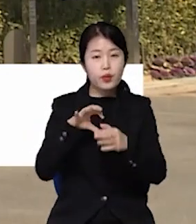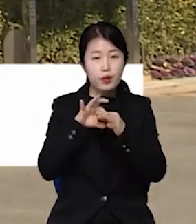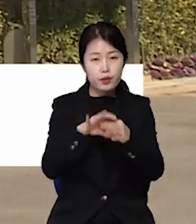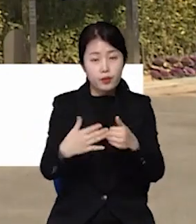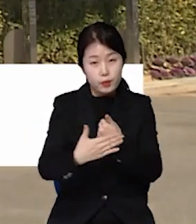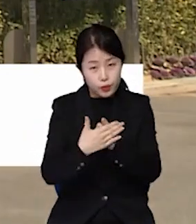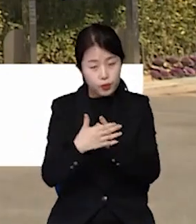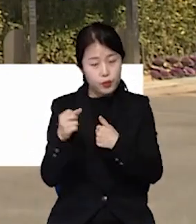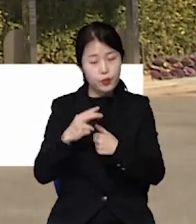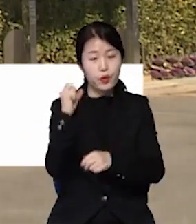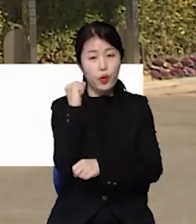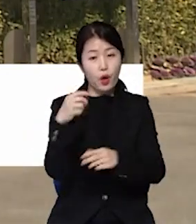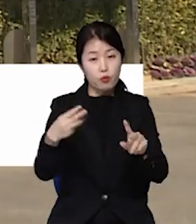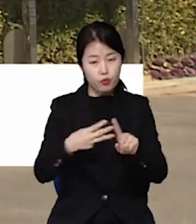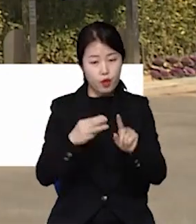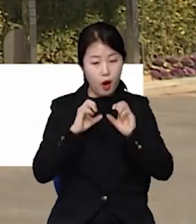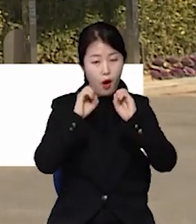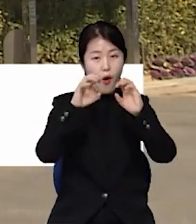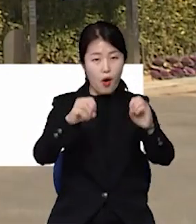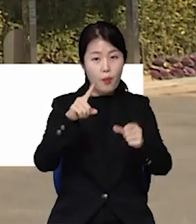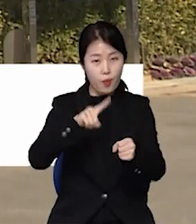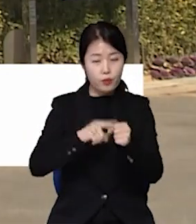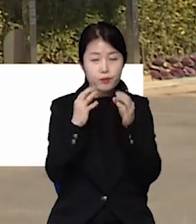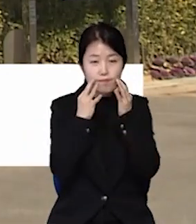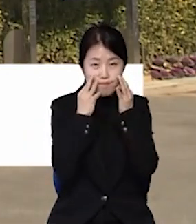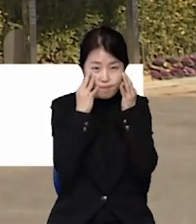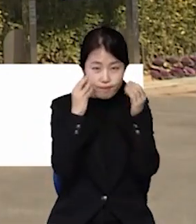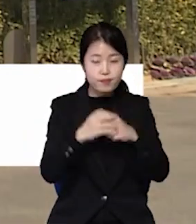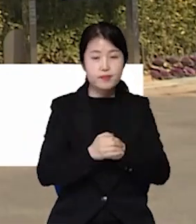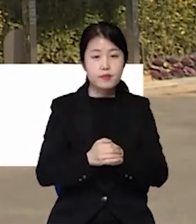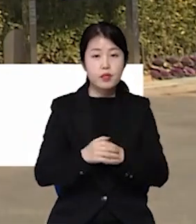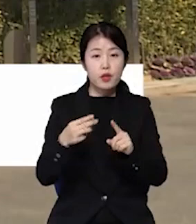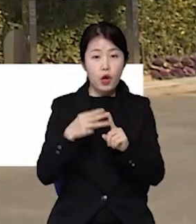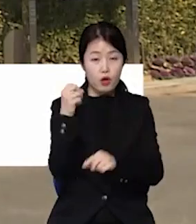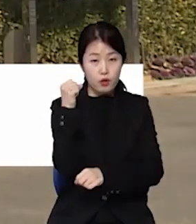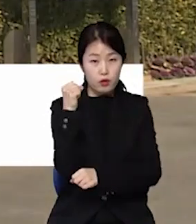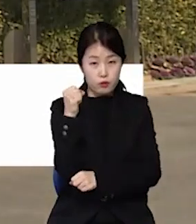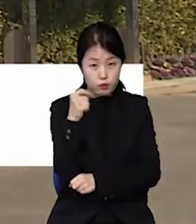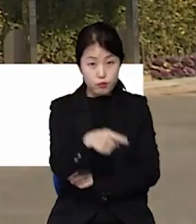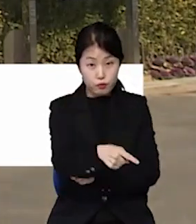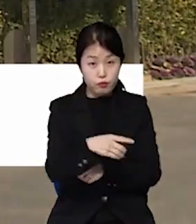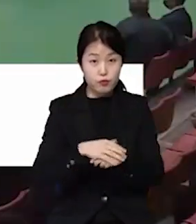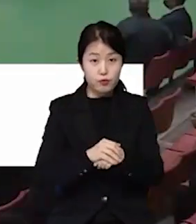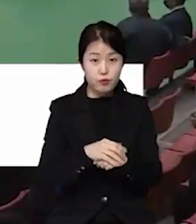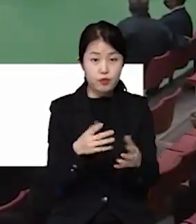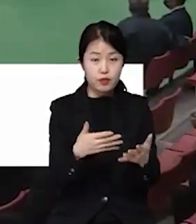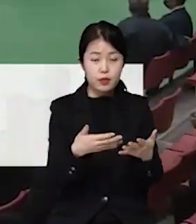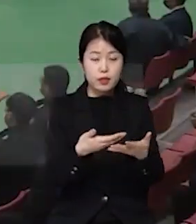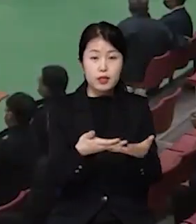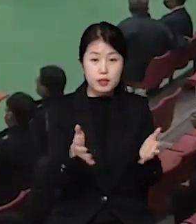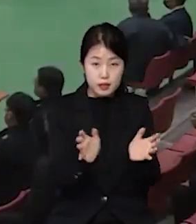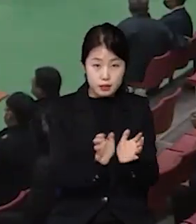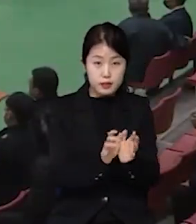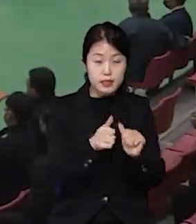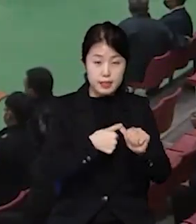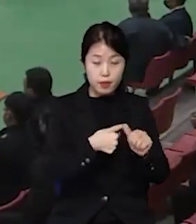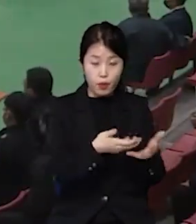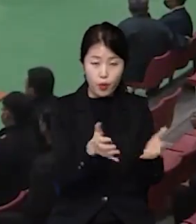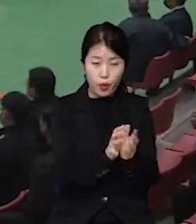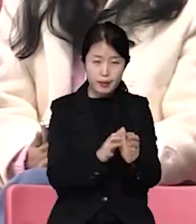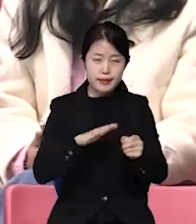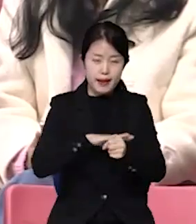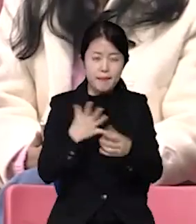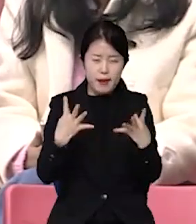영암군을 널리 알릴 수 있는 그런 사람으로 살아가도록 하겠습니다. 우리 영암군 민속씨름단 많이 응원해 주시고 사랑해 주십시오. 지역민들은